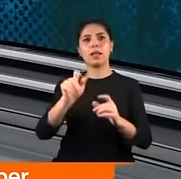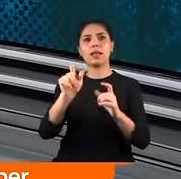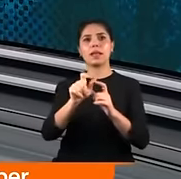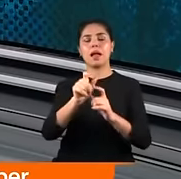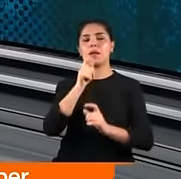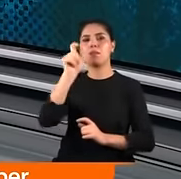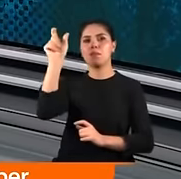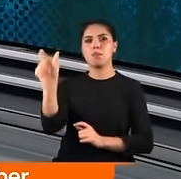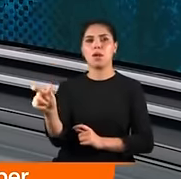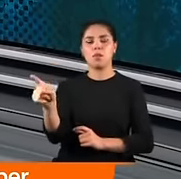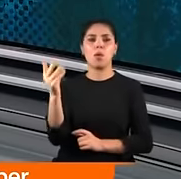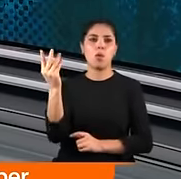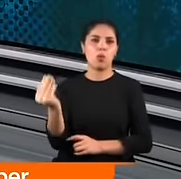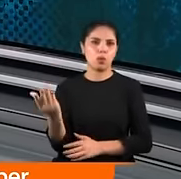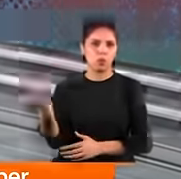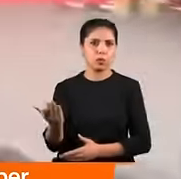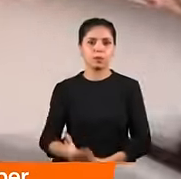Salim Ensarioğlu.